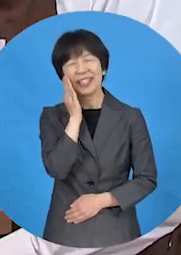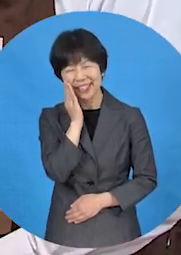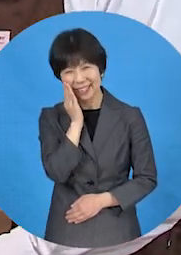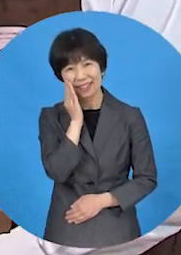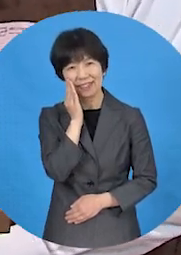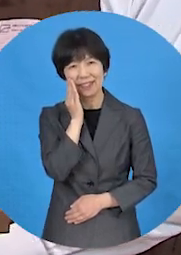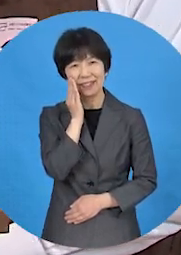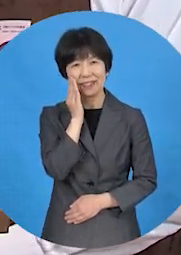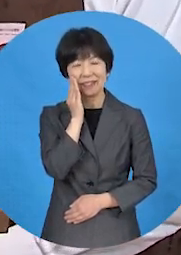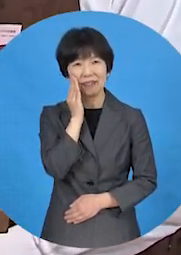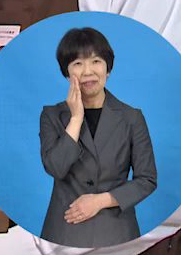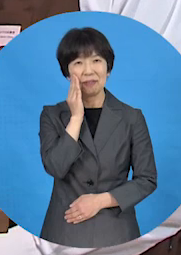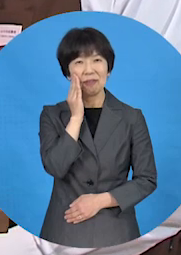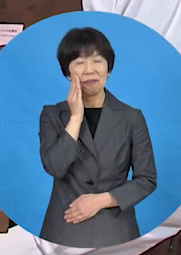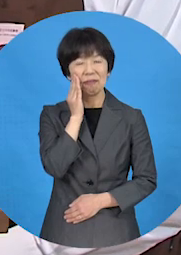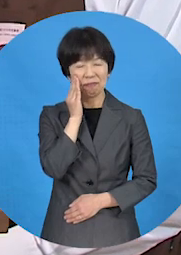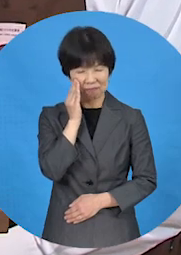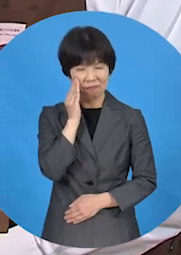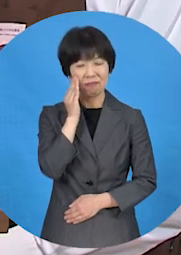はい、